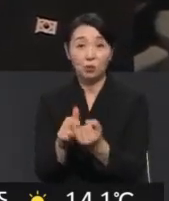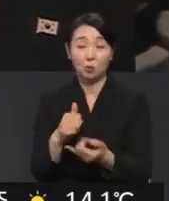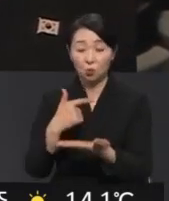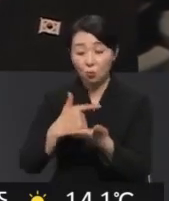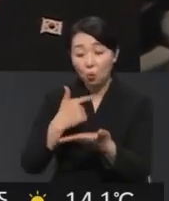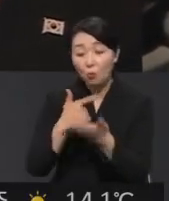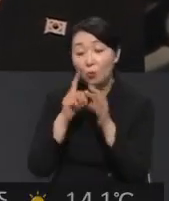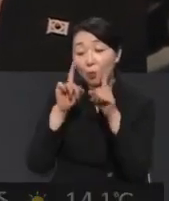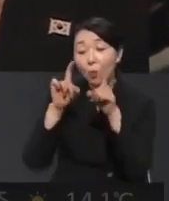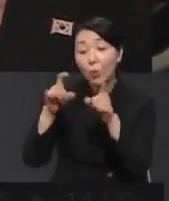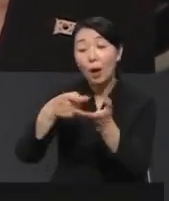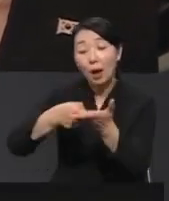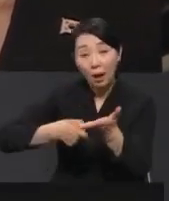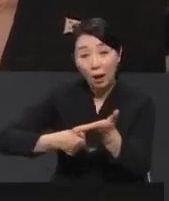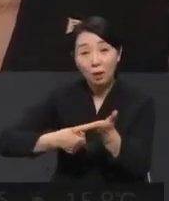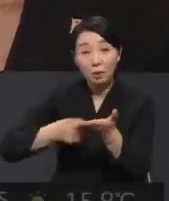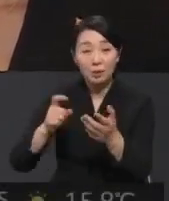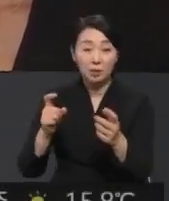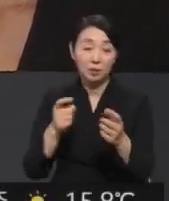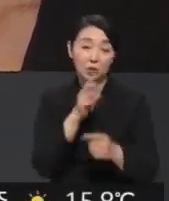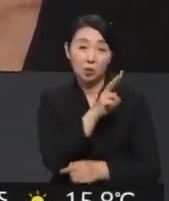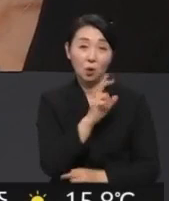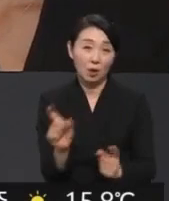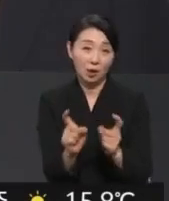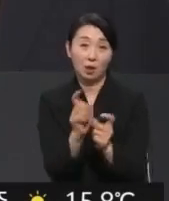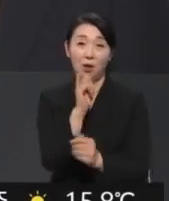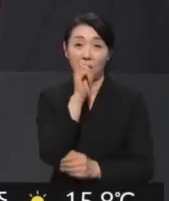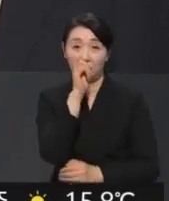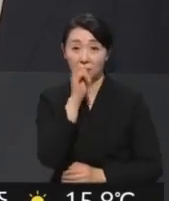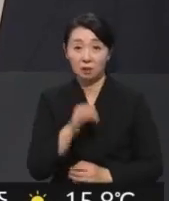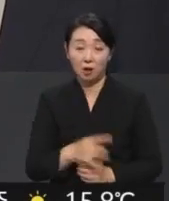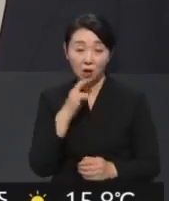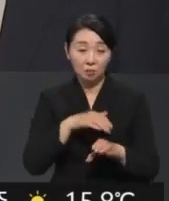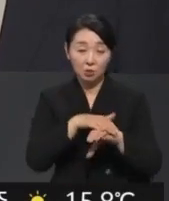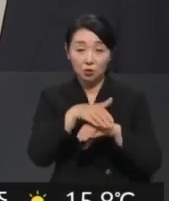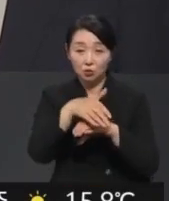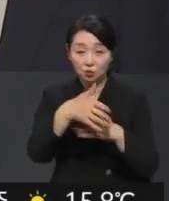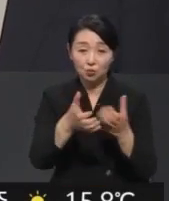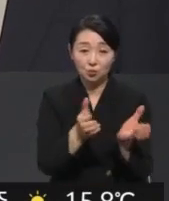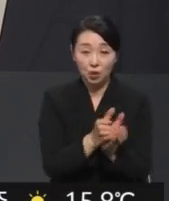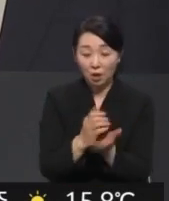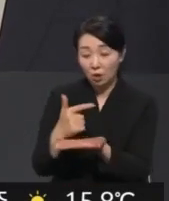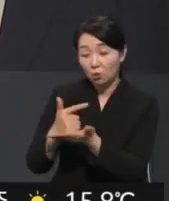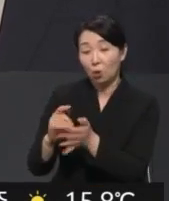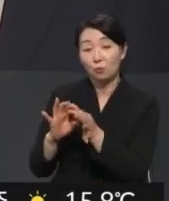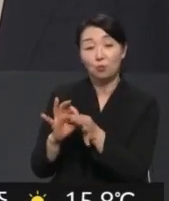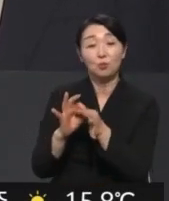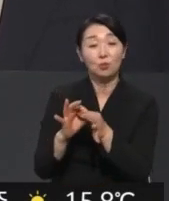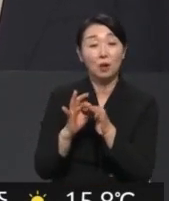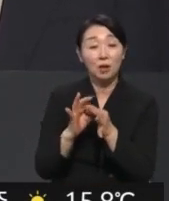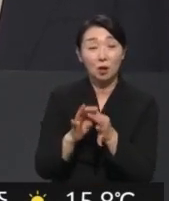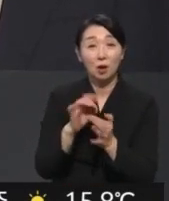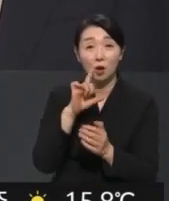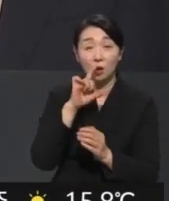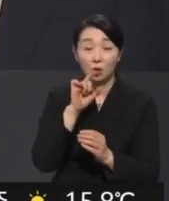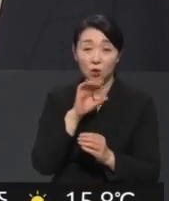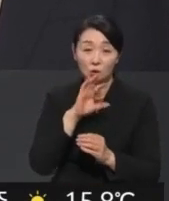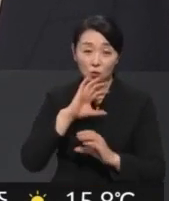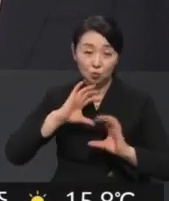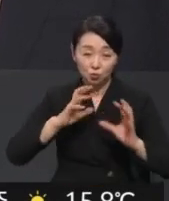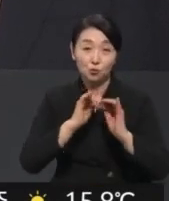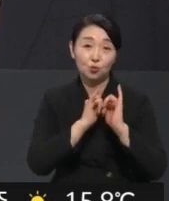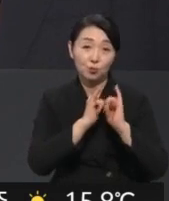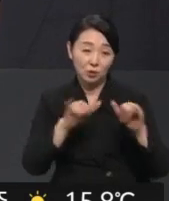의혹과 관련해서 여야의 충돌이 있었는데요. 앞서 민주당은 김 여사의 논문과 관련해서 임홍재 국민대 총장, 그리고